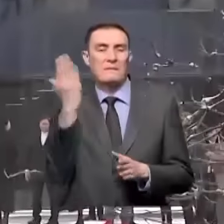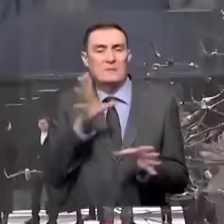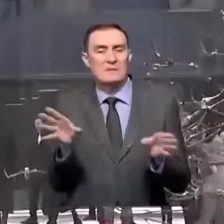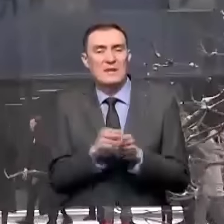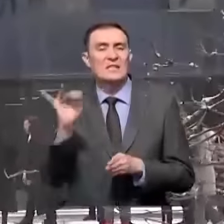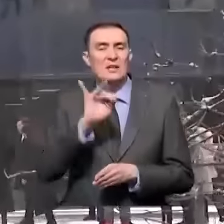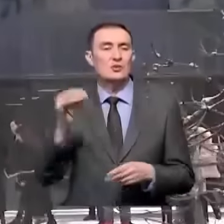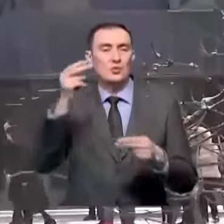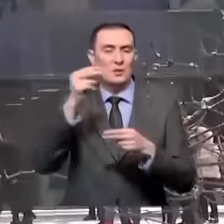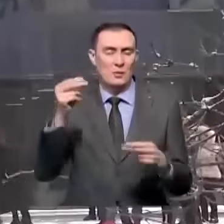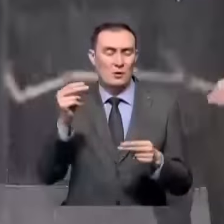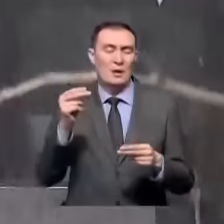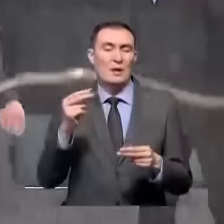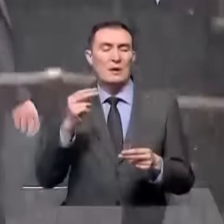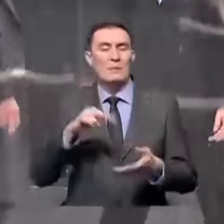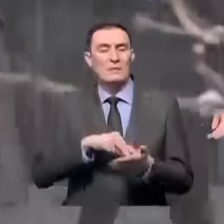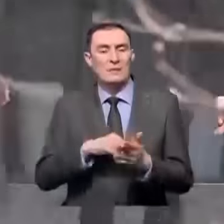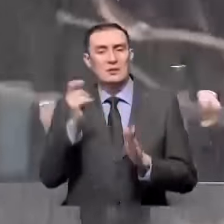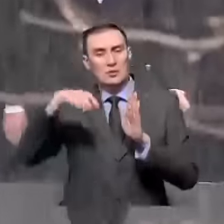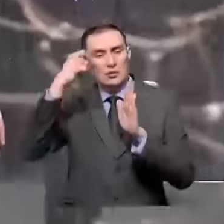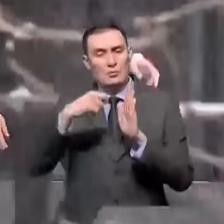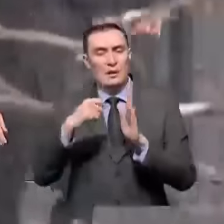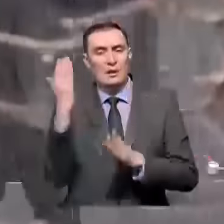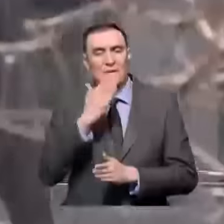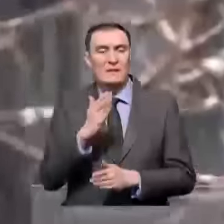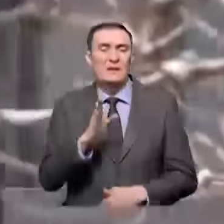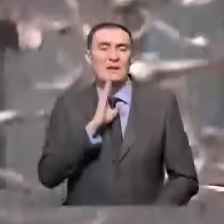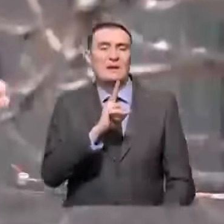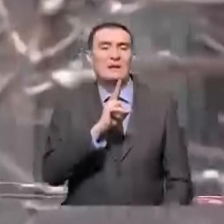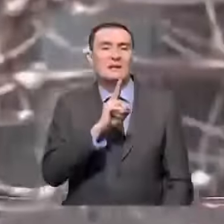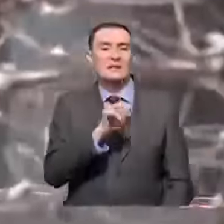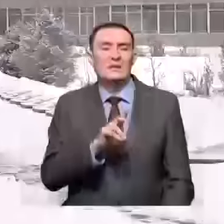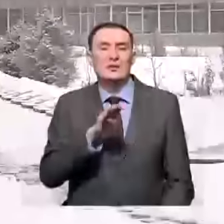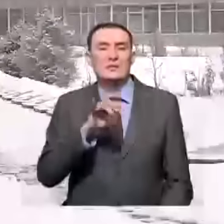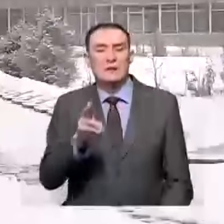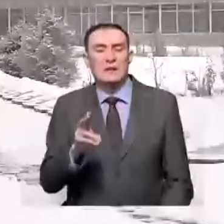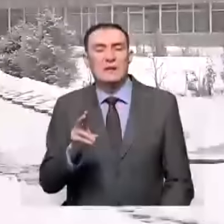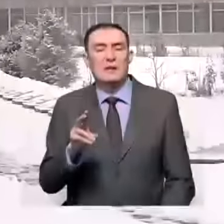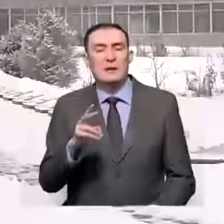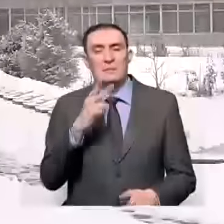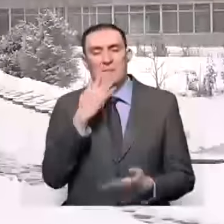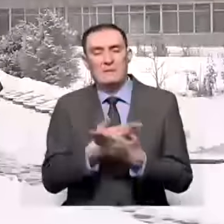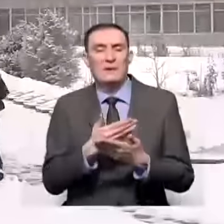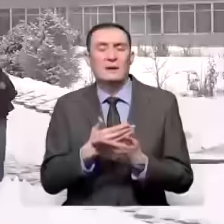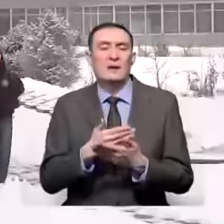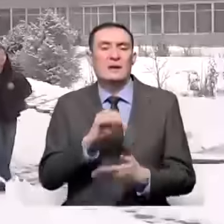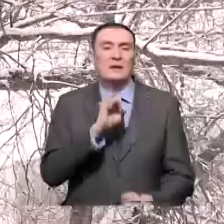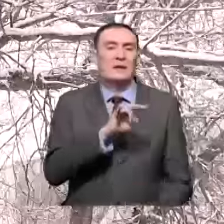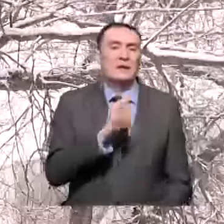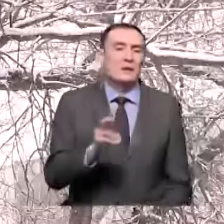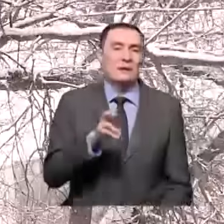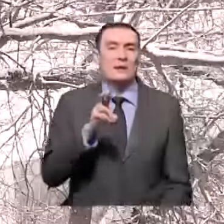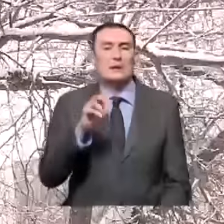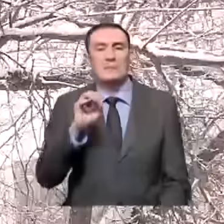на историческую тему. Предполагается съемки ремейка картины «Кызжибек», а также экранизация литературных произведений «Инлик Кебек» и